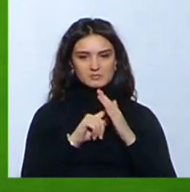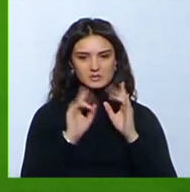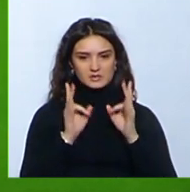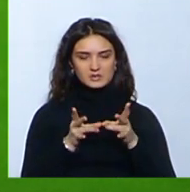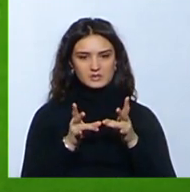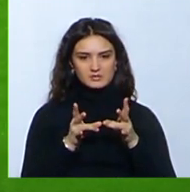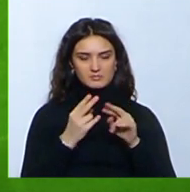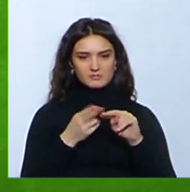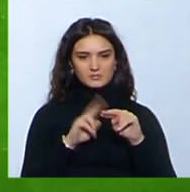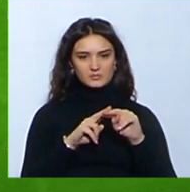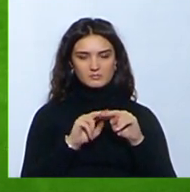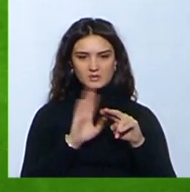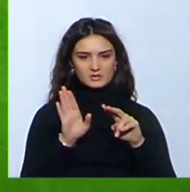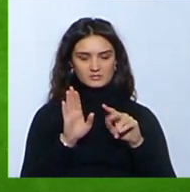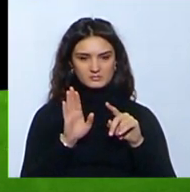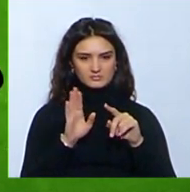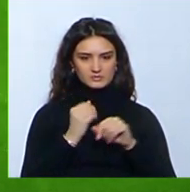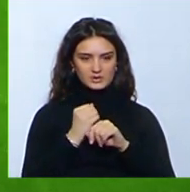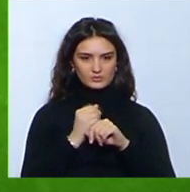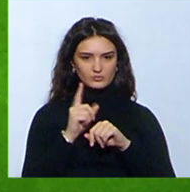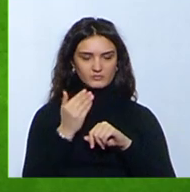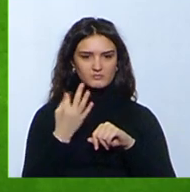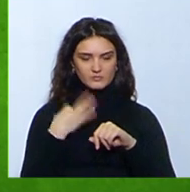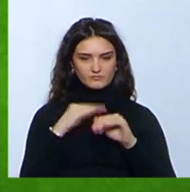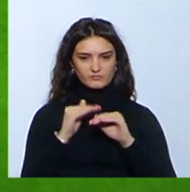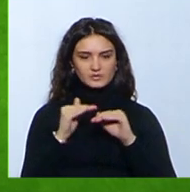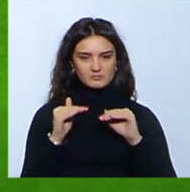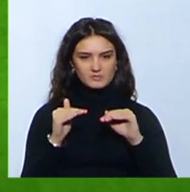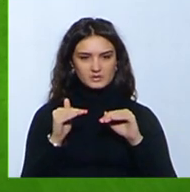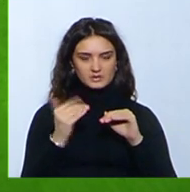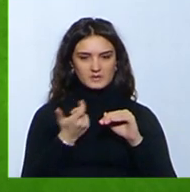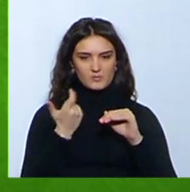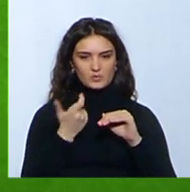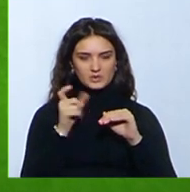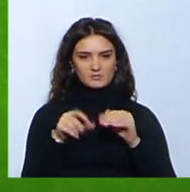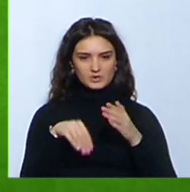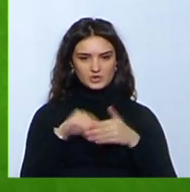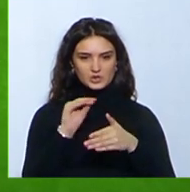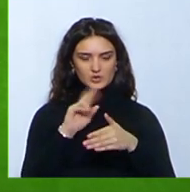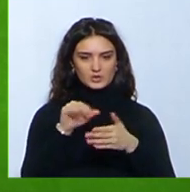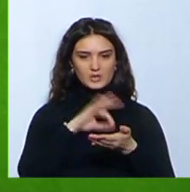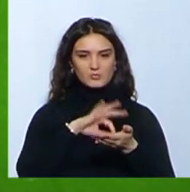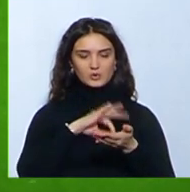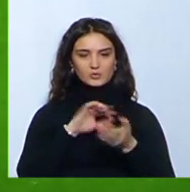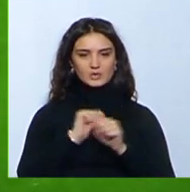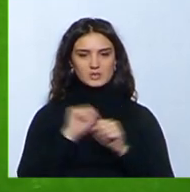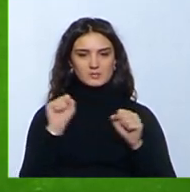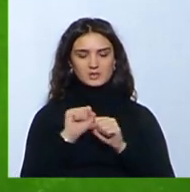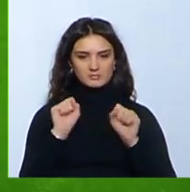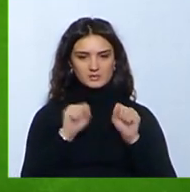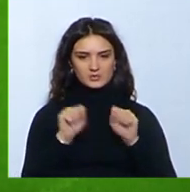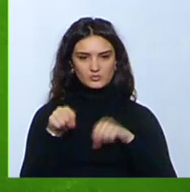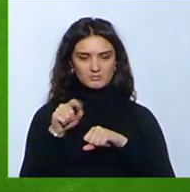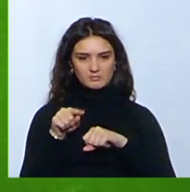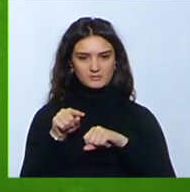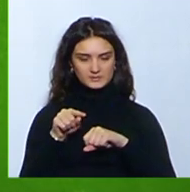დაზიანება. ამიტომ არ დაუშვათ, რომ თქვენმა შვილებმა დამოუკიდებლად შეიძინონ და გამოიყენონ ასაფეთქებელი